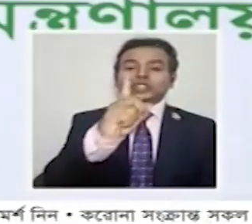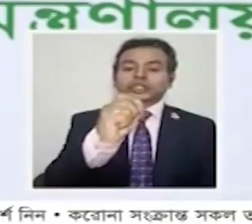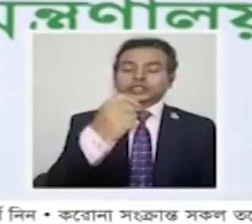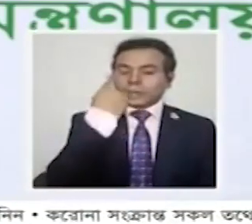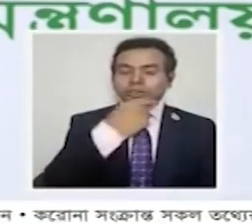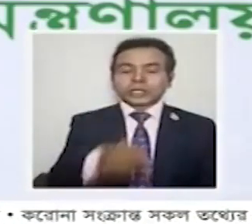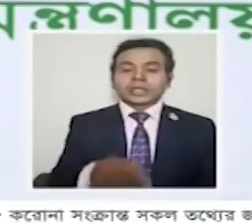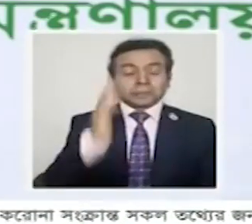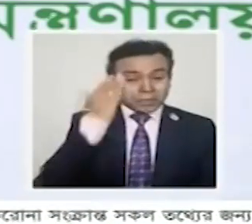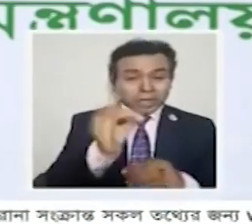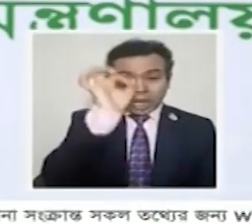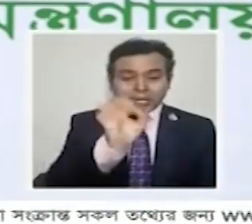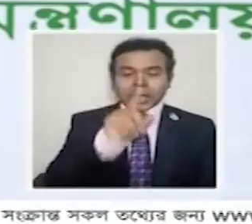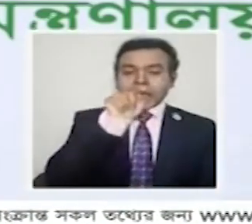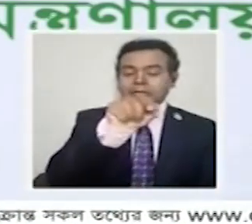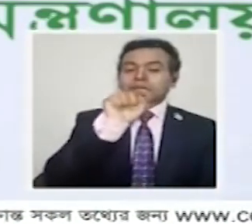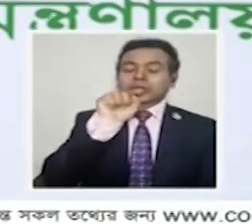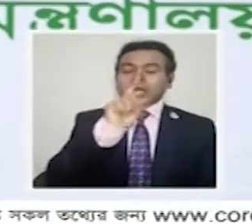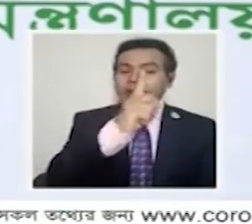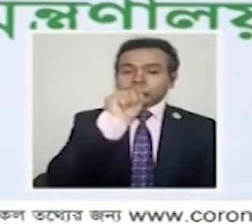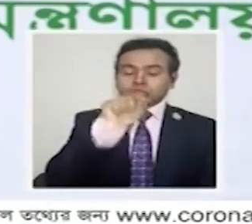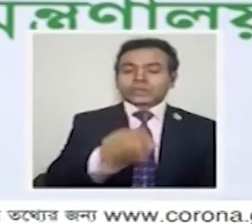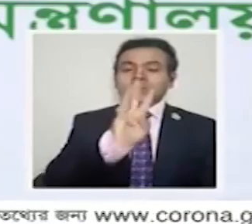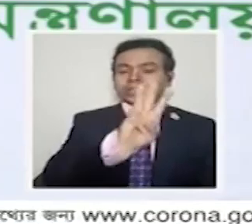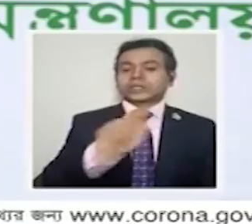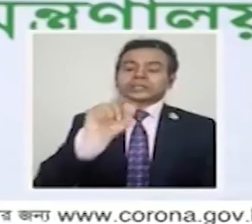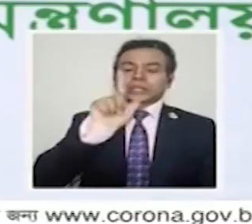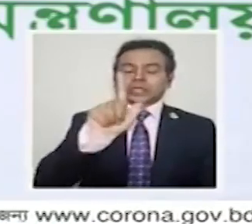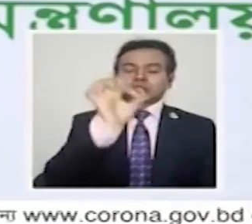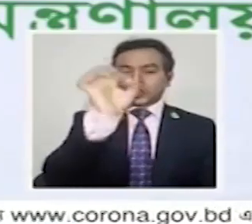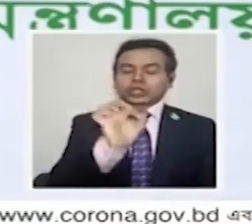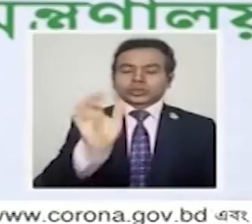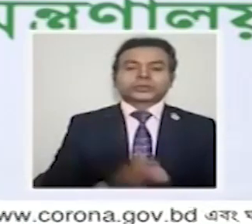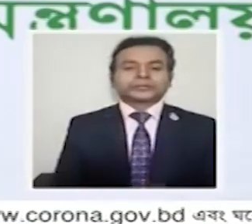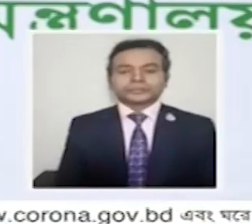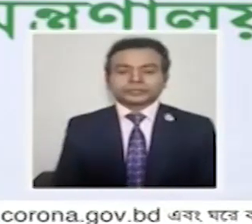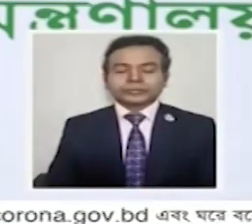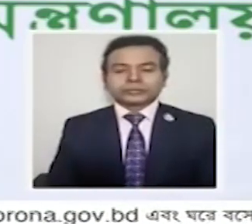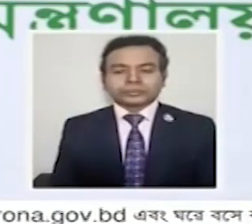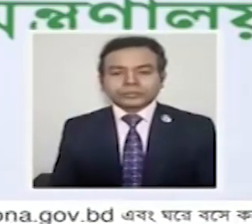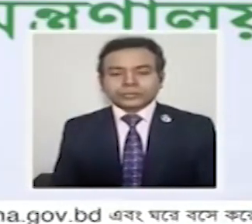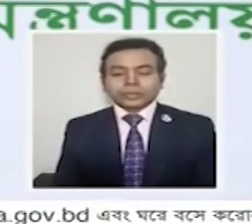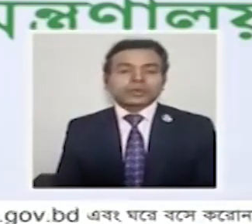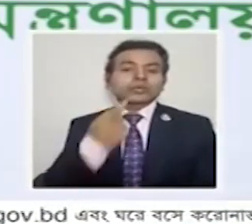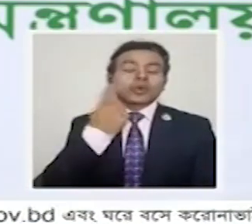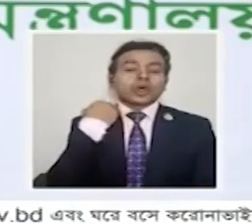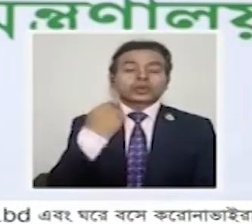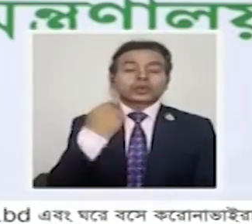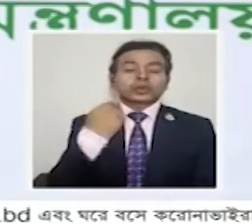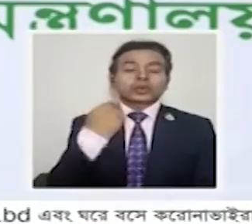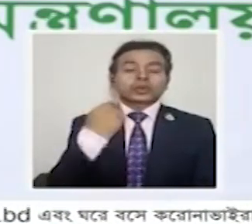জন এবং এ পর্যন্ত মৃত্যু 610 জন। শনাক্ত বিবেচনায় মৃত্যুর হার 1.37%।